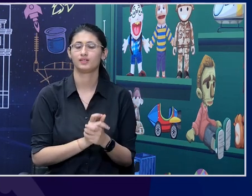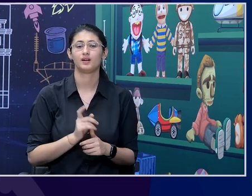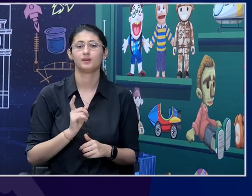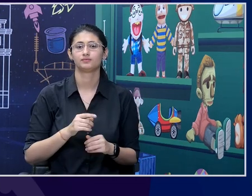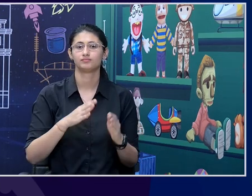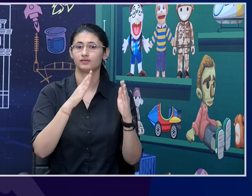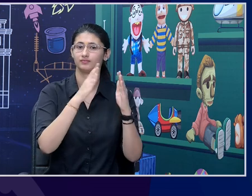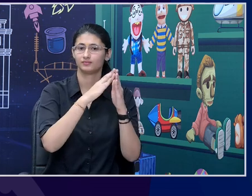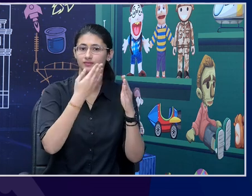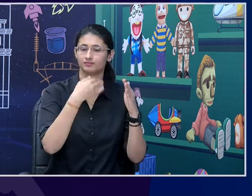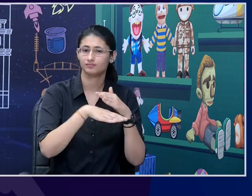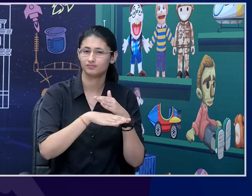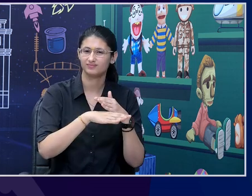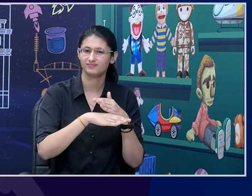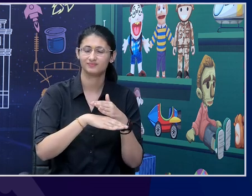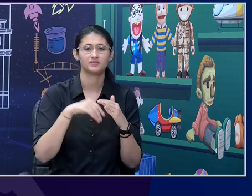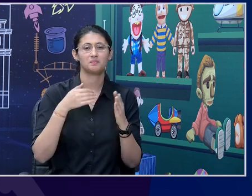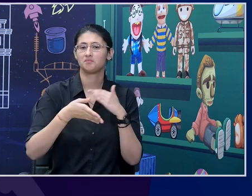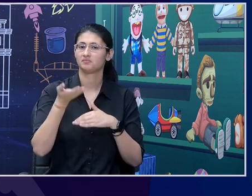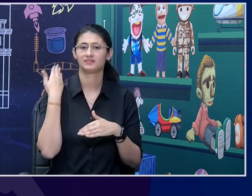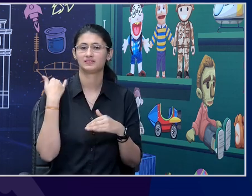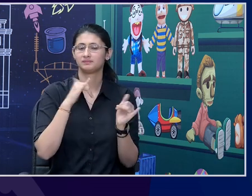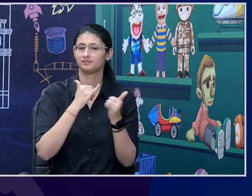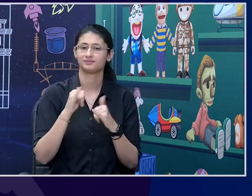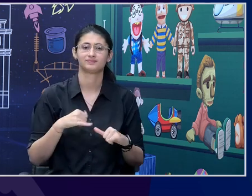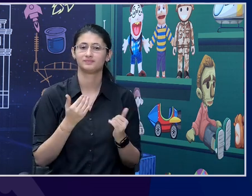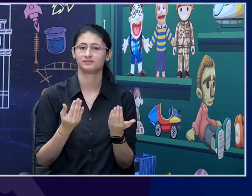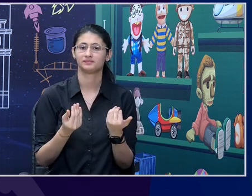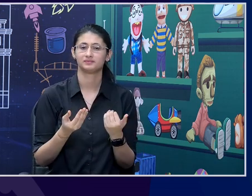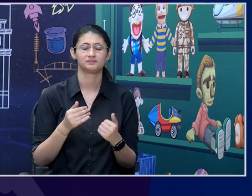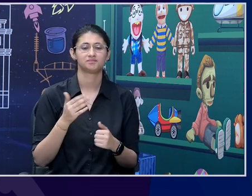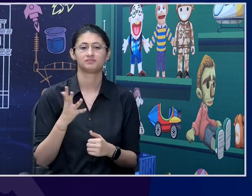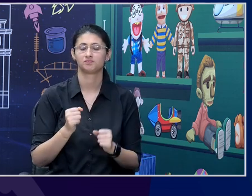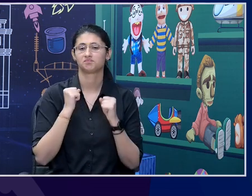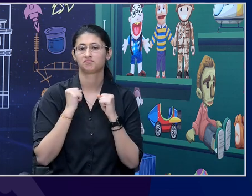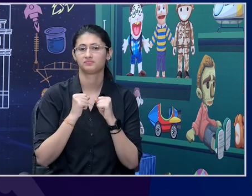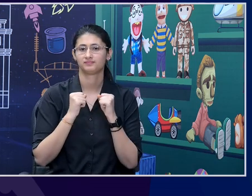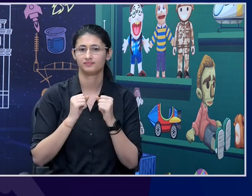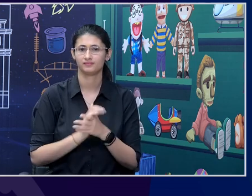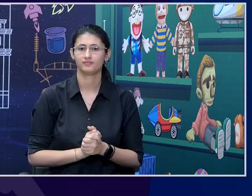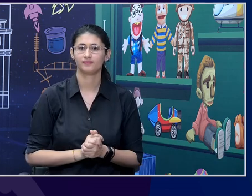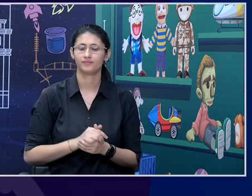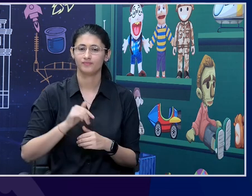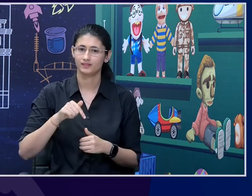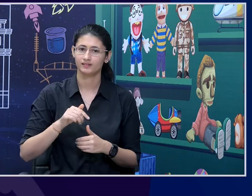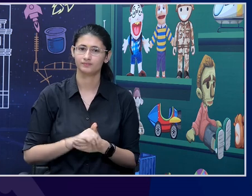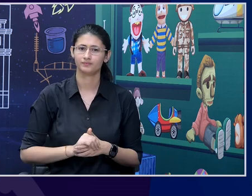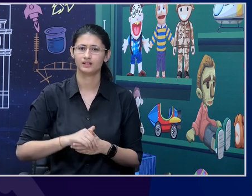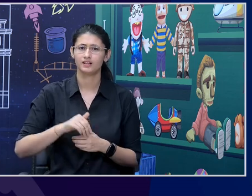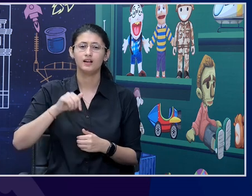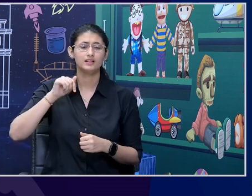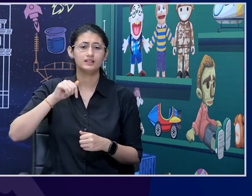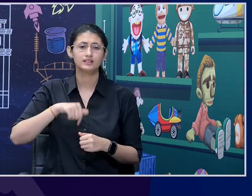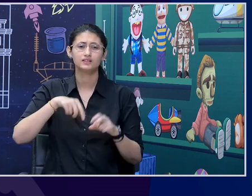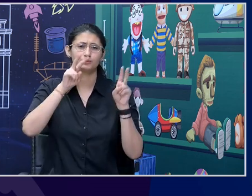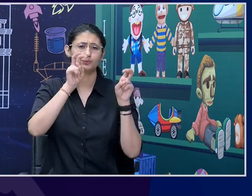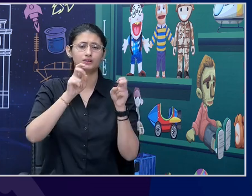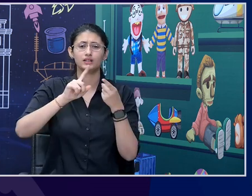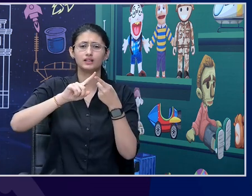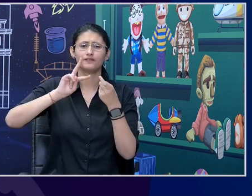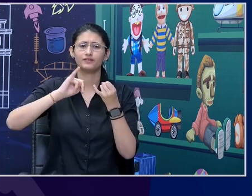था बिल्कुल तो इसी भाषा की कक्षा से ईवीएस को जोड़ते हुए हम बच्चों को बता सकते हैं की